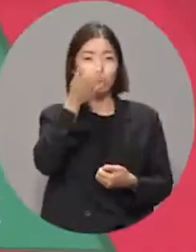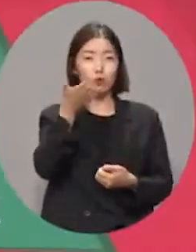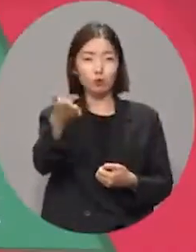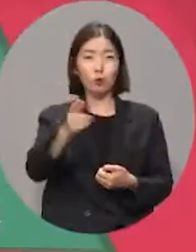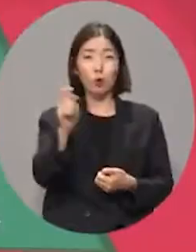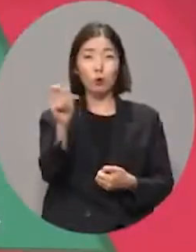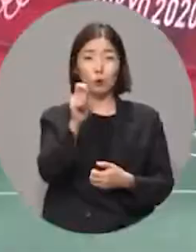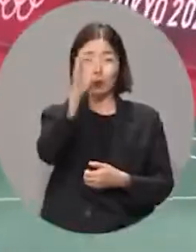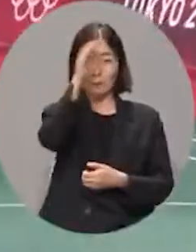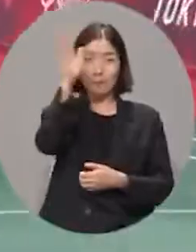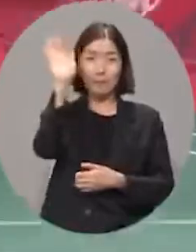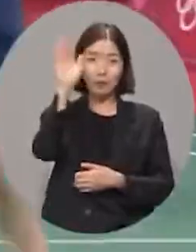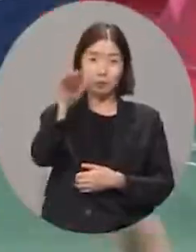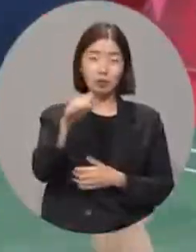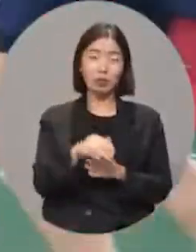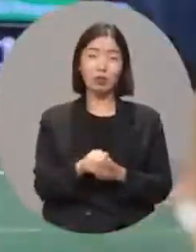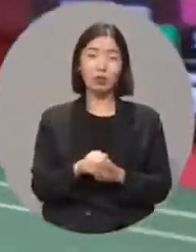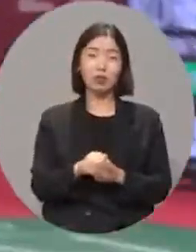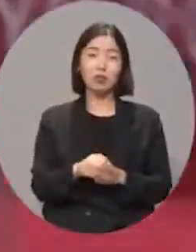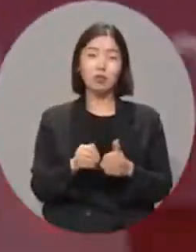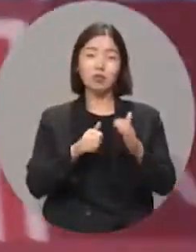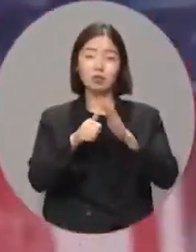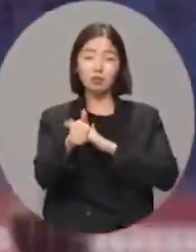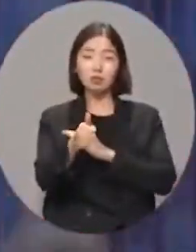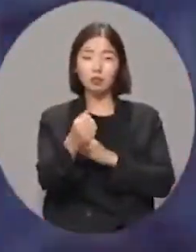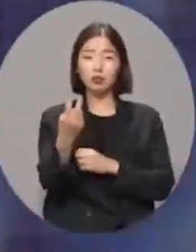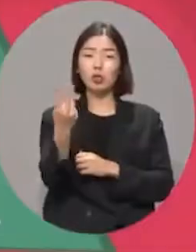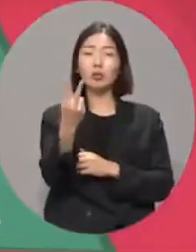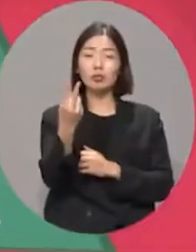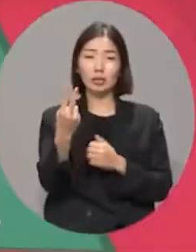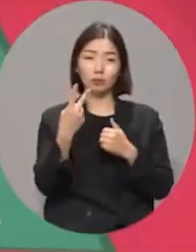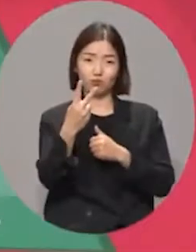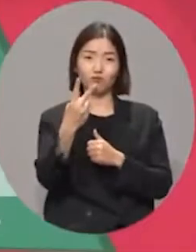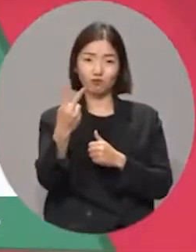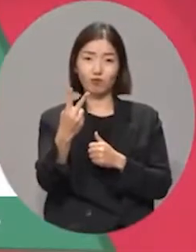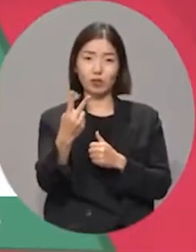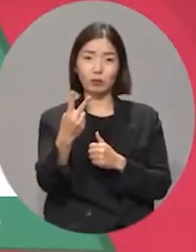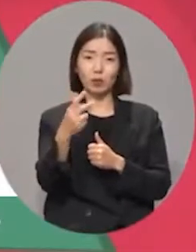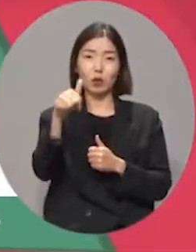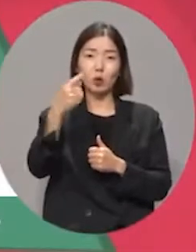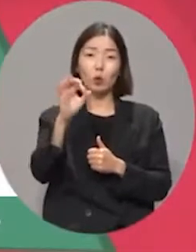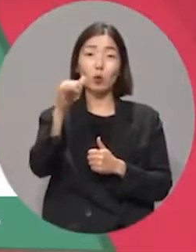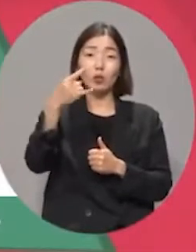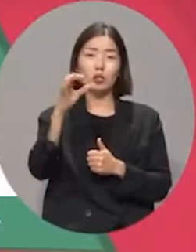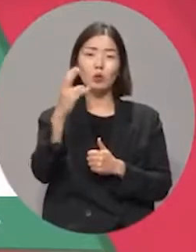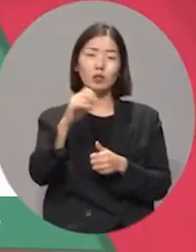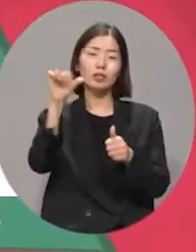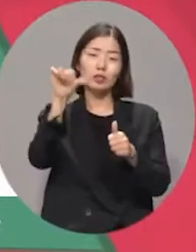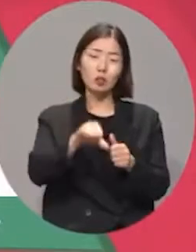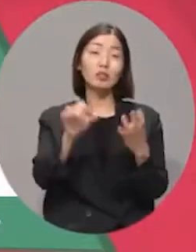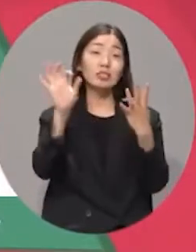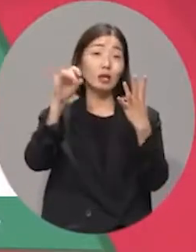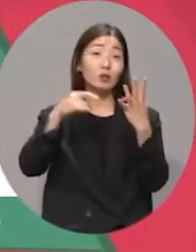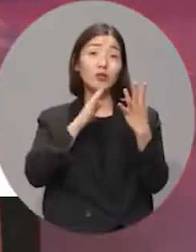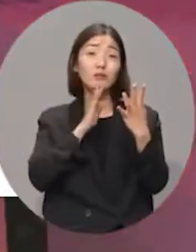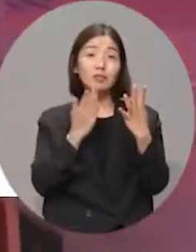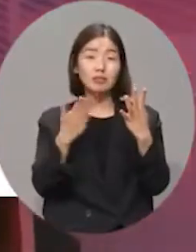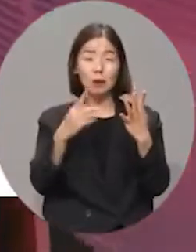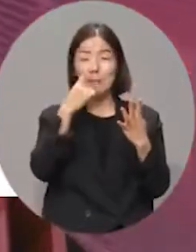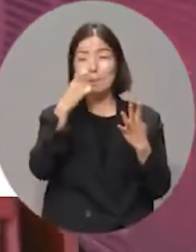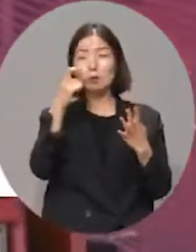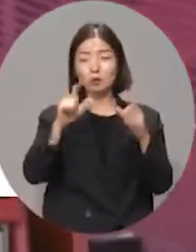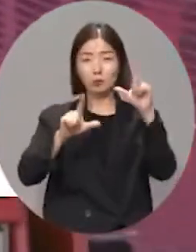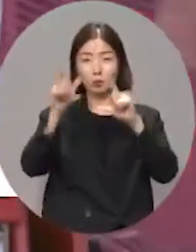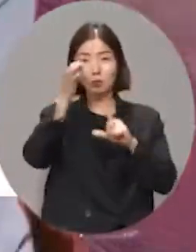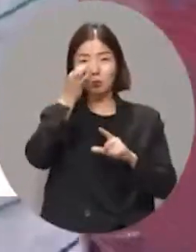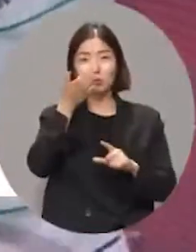출신의 배드민턴 신승찬 선수는 여자 복식에서 또 다른 전북 선수인 공이용 선수에게 저 4위에 그쳤지만 멋진